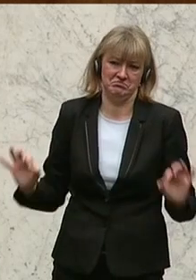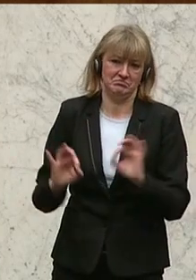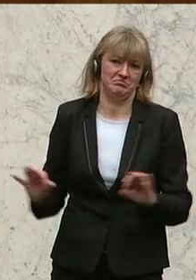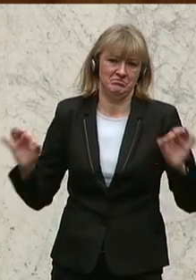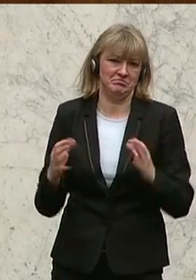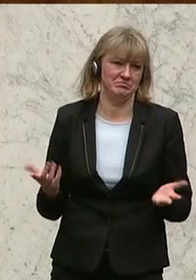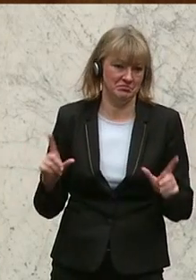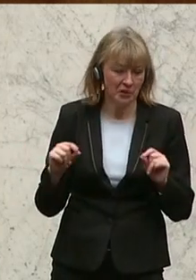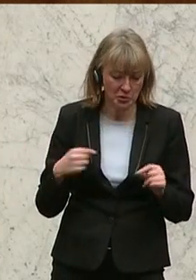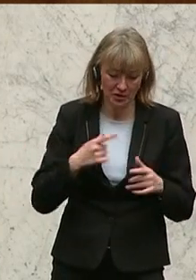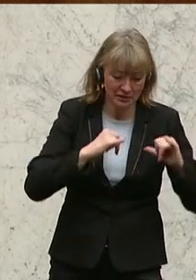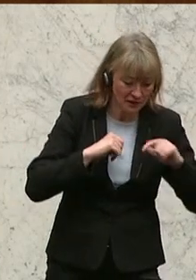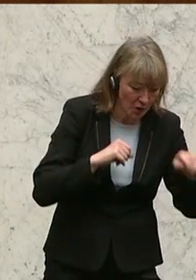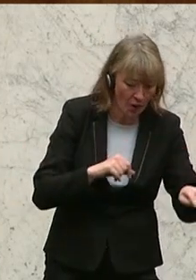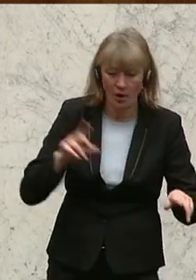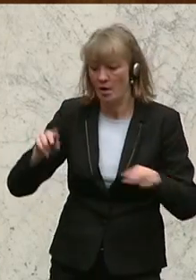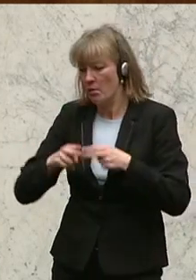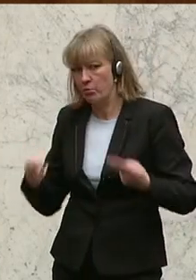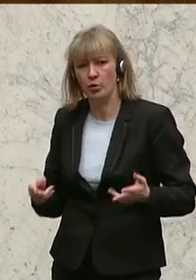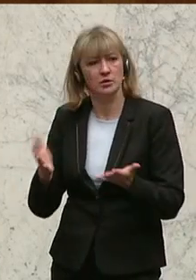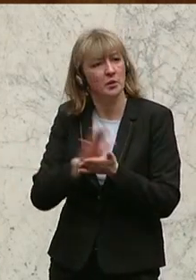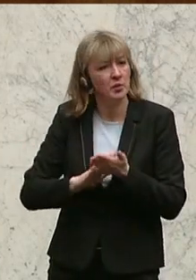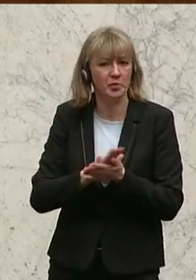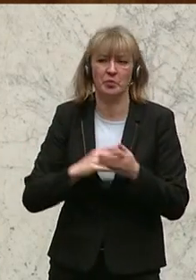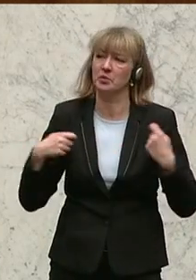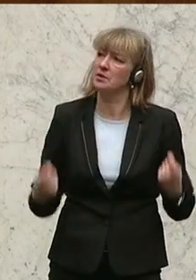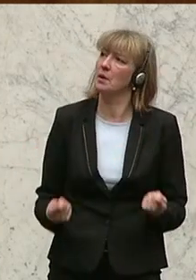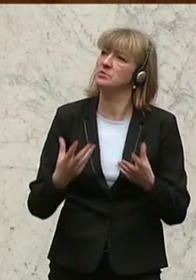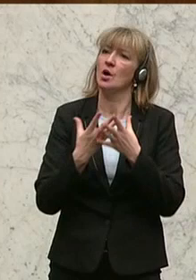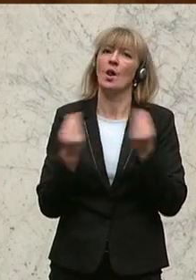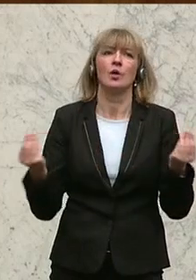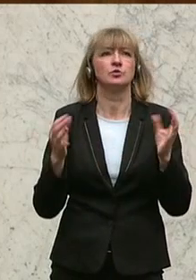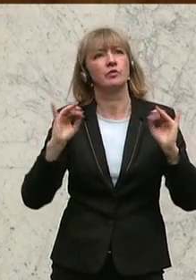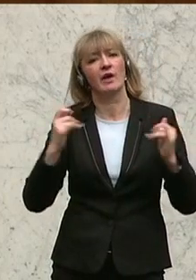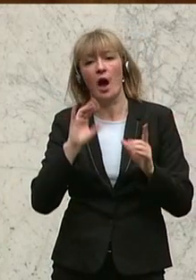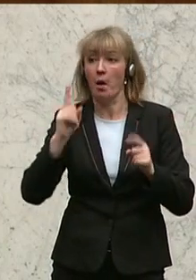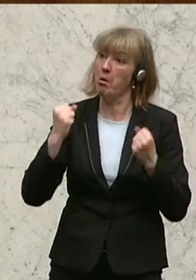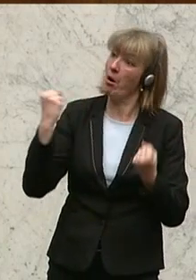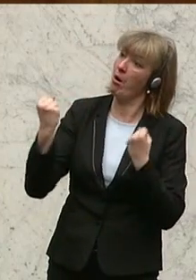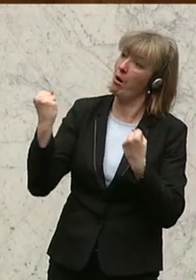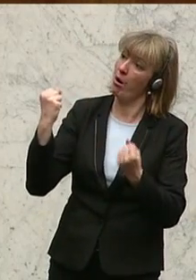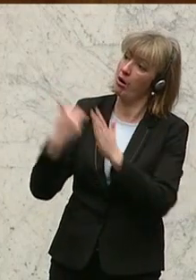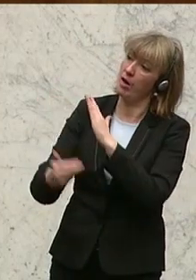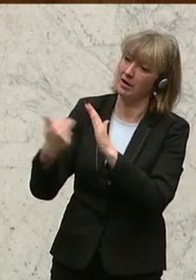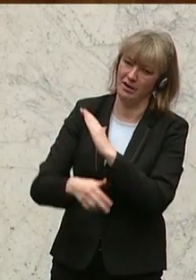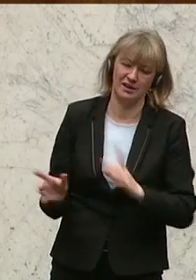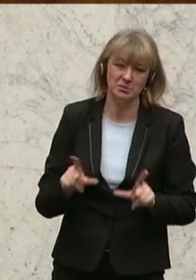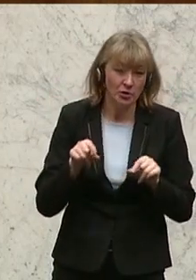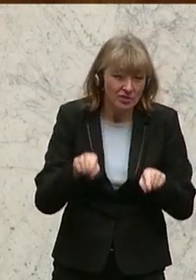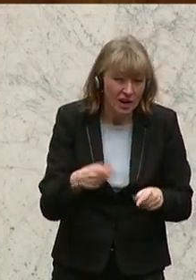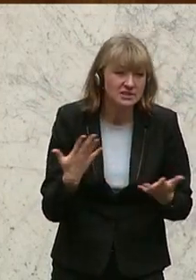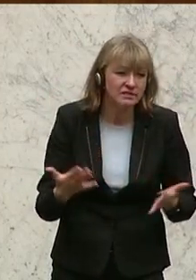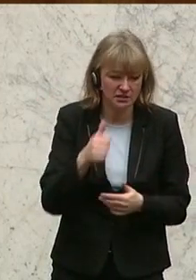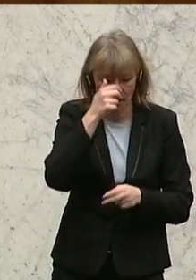die Lösungen in Tirol noch denn für den Bund gibt es Konzepte, aber es gibt handfeste Klagsdrohungen. Sowas ist Populismus pur.